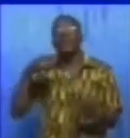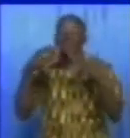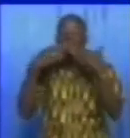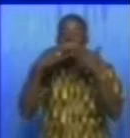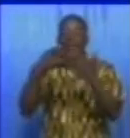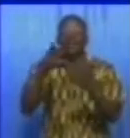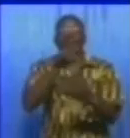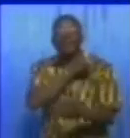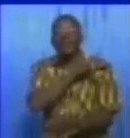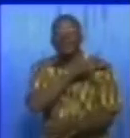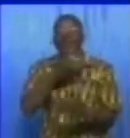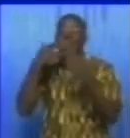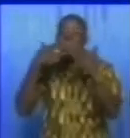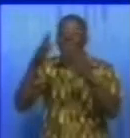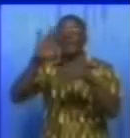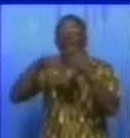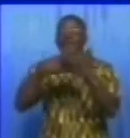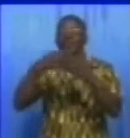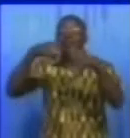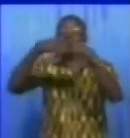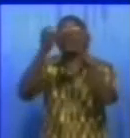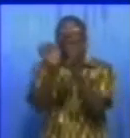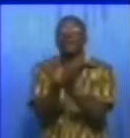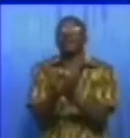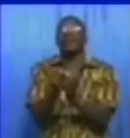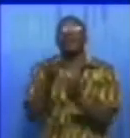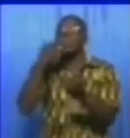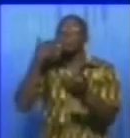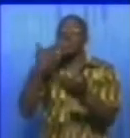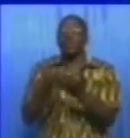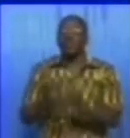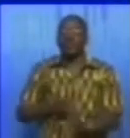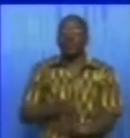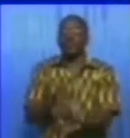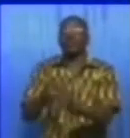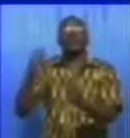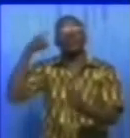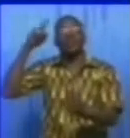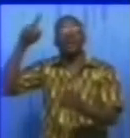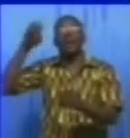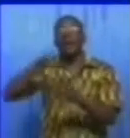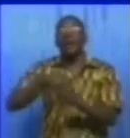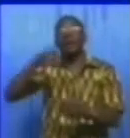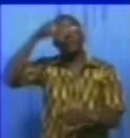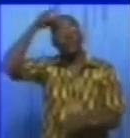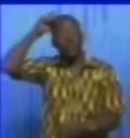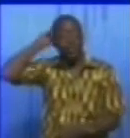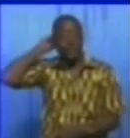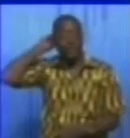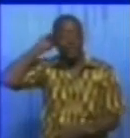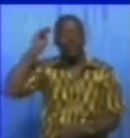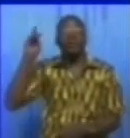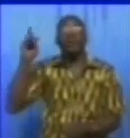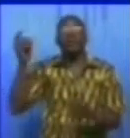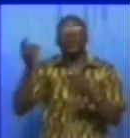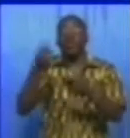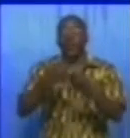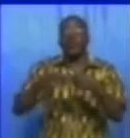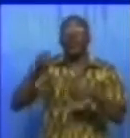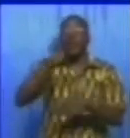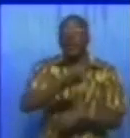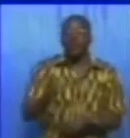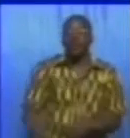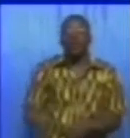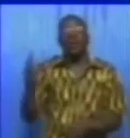Merci Peggy, merci à toute l'équipe. Bon séjour, bonne suite de séjour en tout cas à Dori. Revenons à Ouaga avec